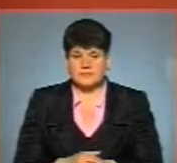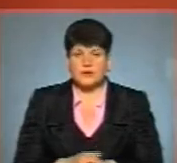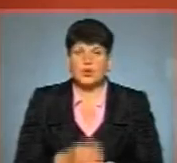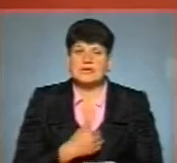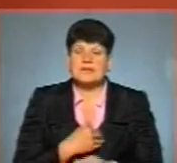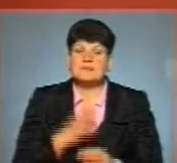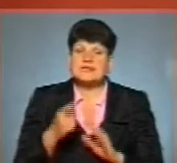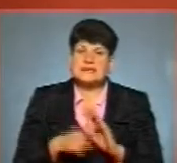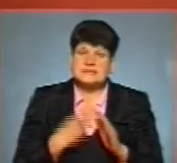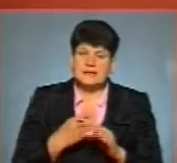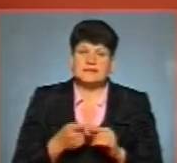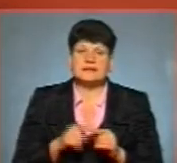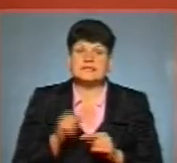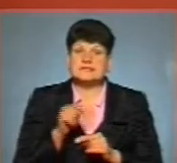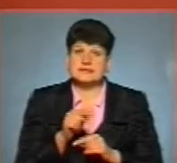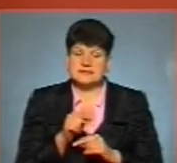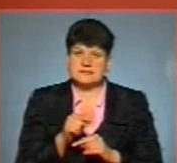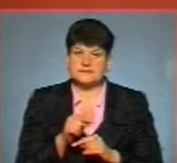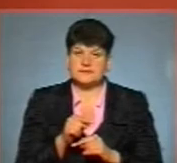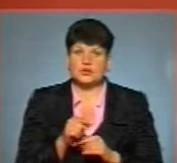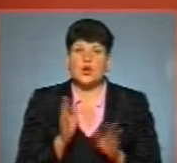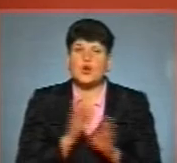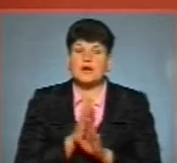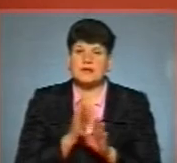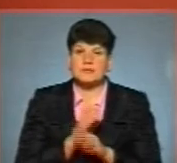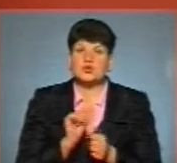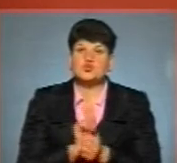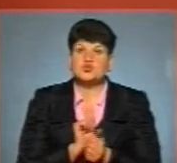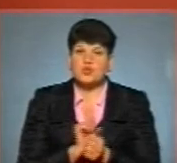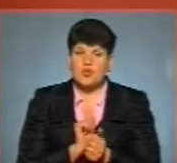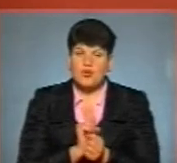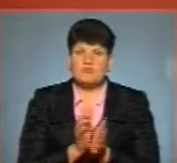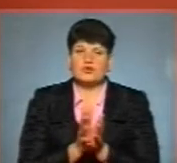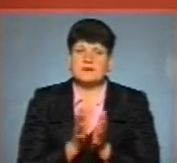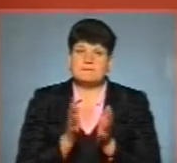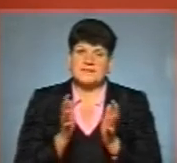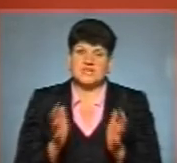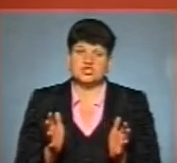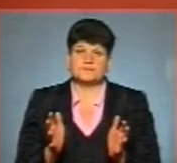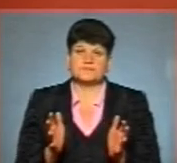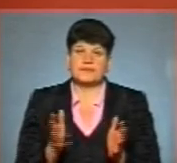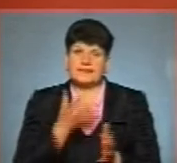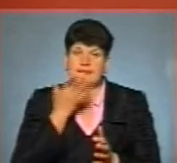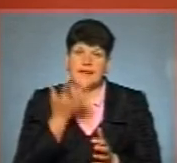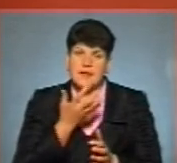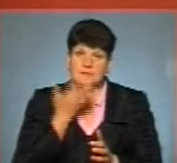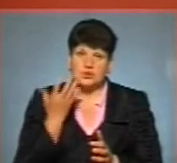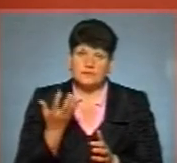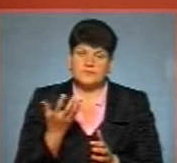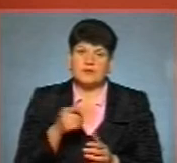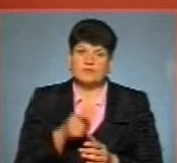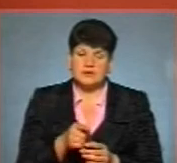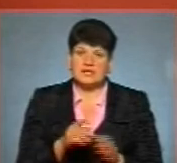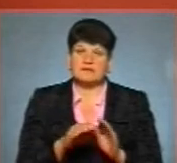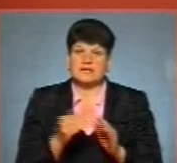хотіла дізнатися, такі тенденції до клімату більш сухого і більш такого теплого, вони